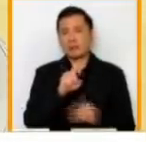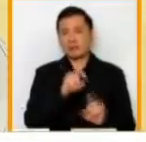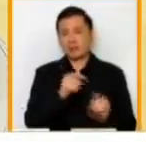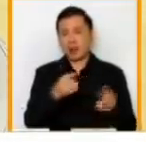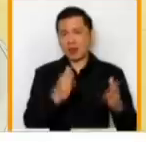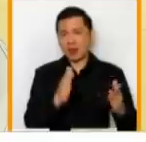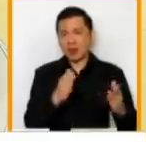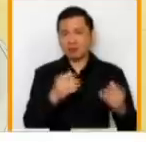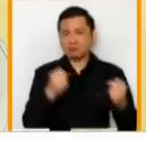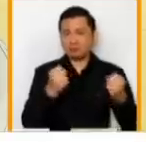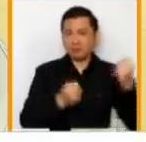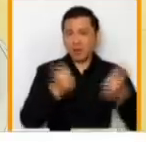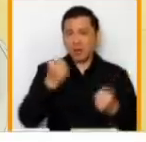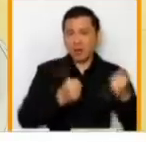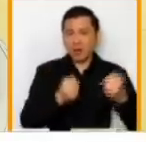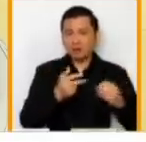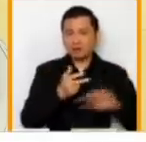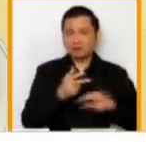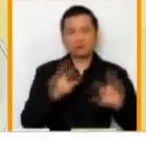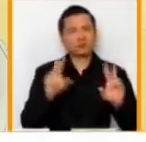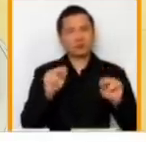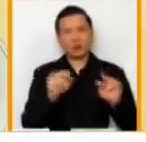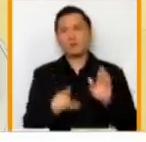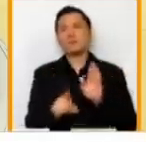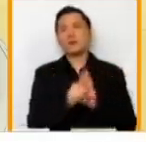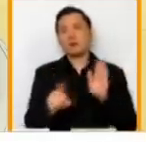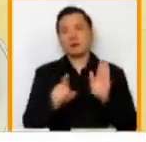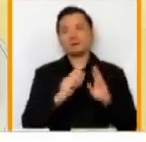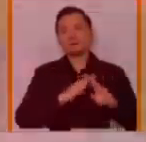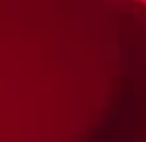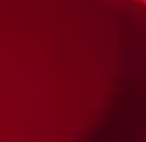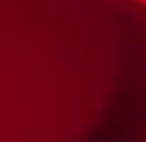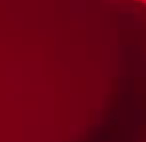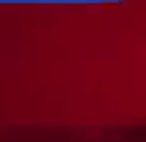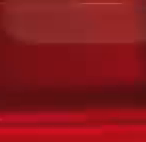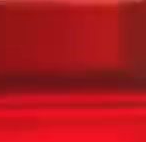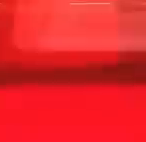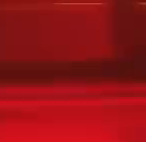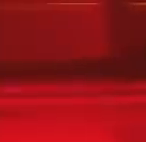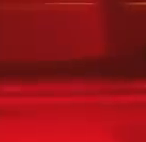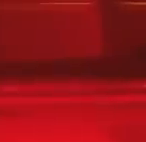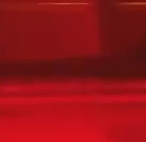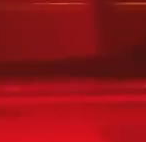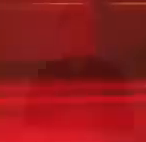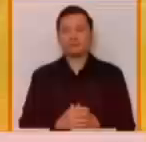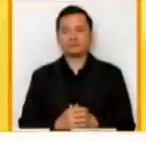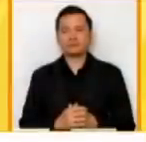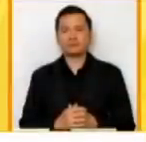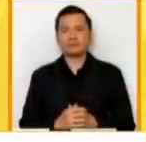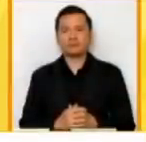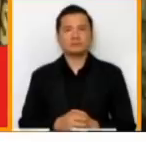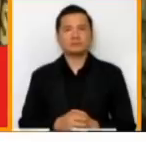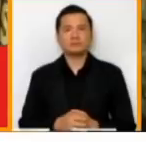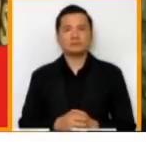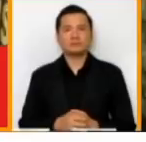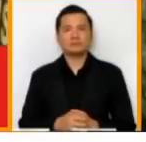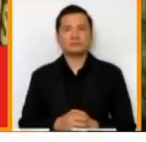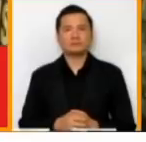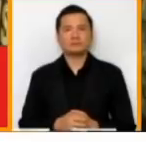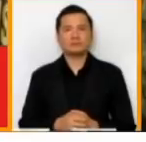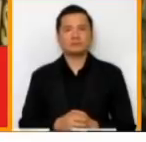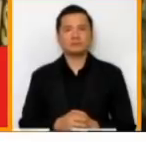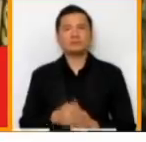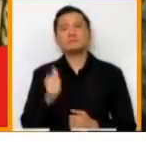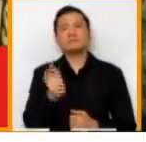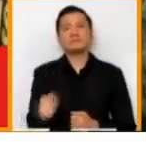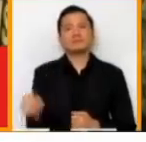may kinalaman sa COC filing ngayong araw. Live mula sa Pasay, may unang balita si James Agustin. James? Susan, good morning.